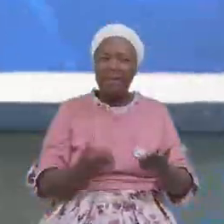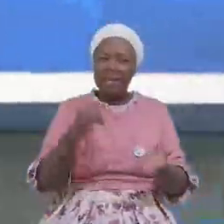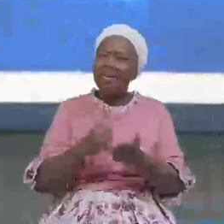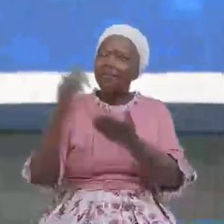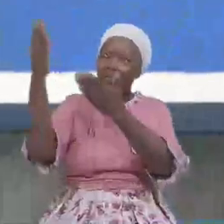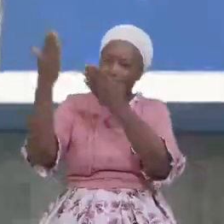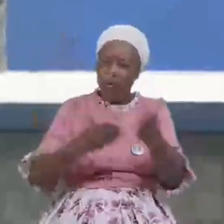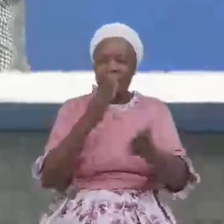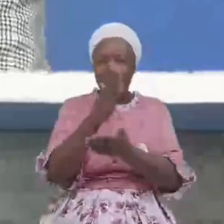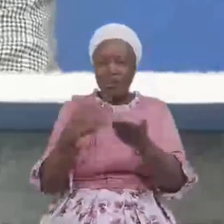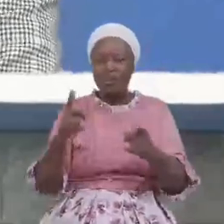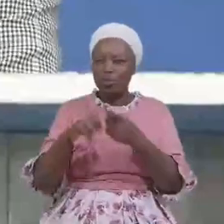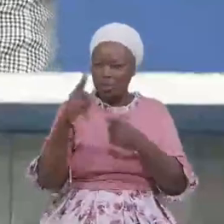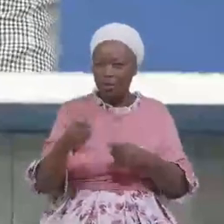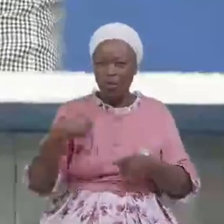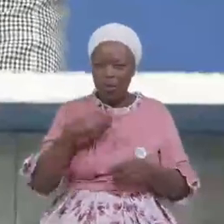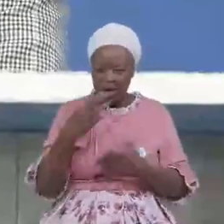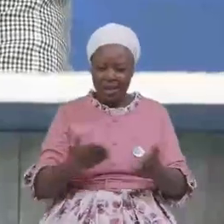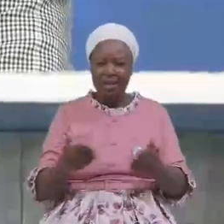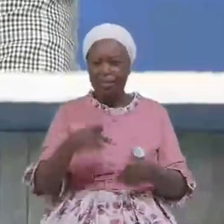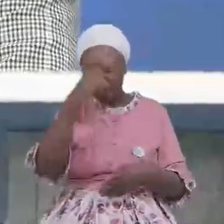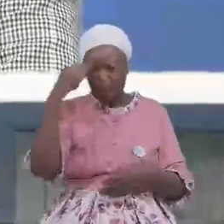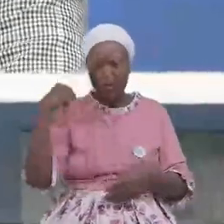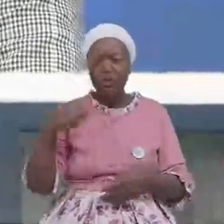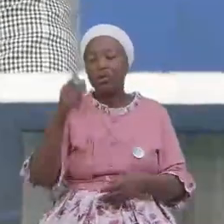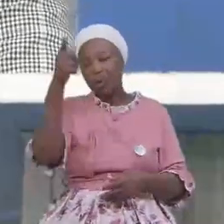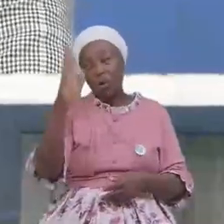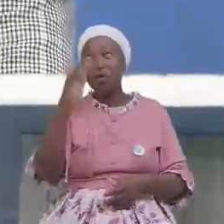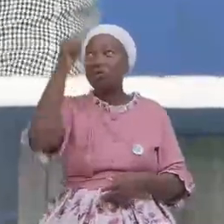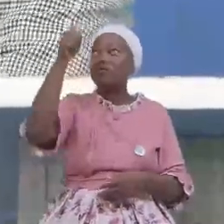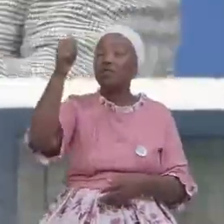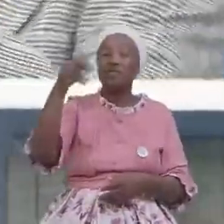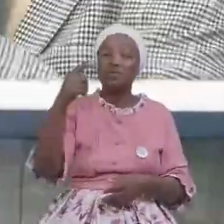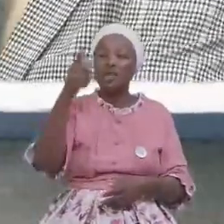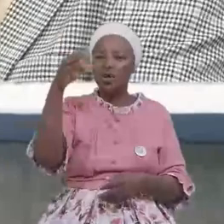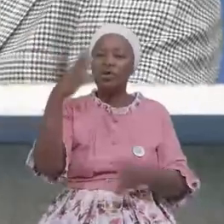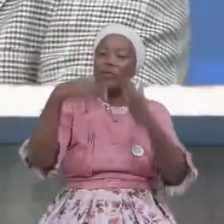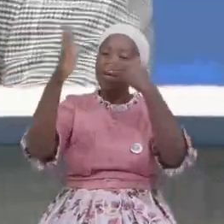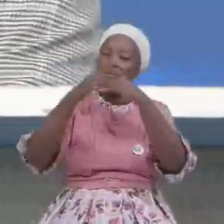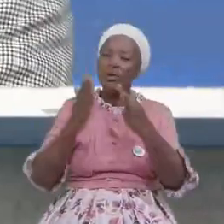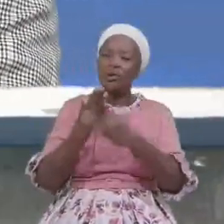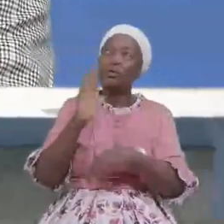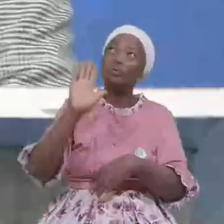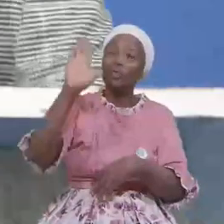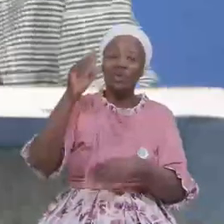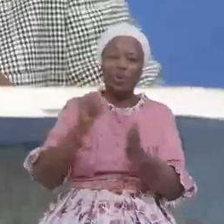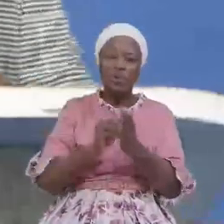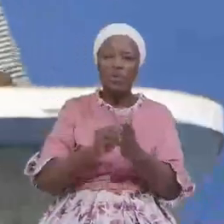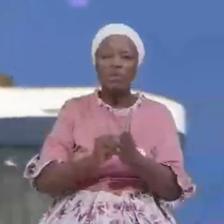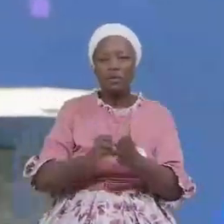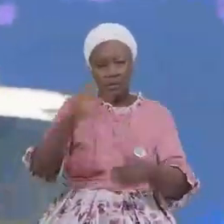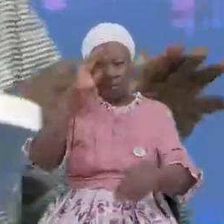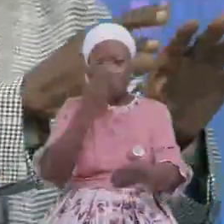qui t'apporte quelque chose. Nous sommes ici parce que Dieu, le Dieu du ciel, par son Fils unique,